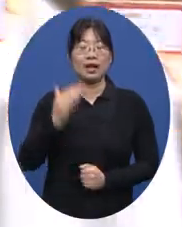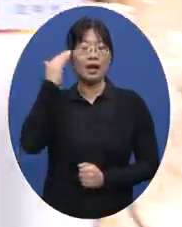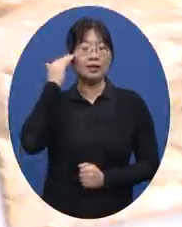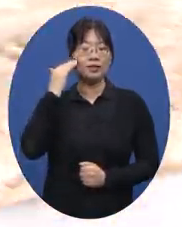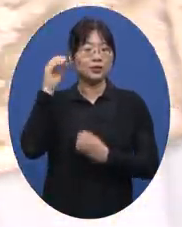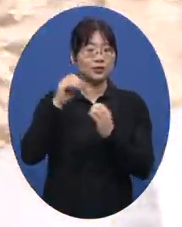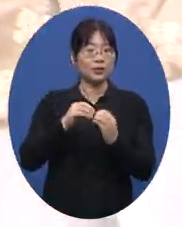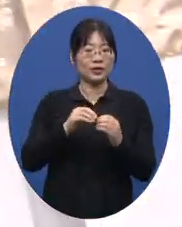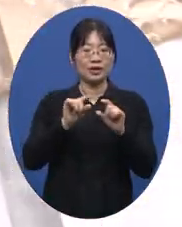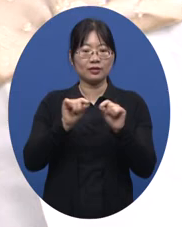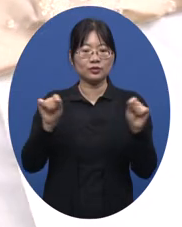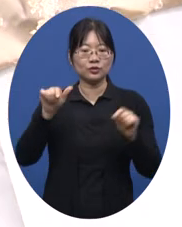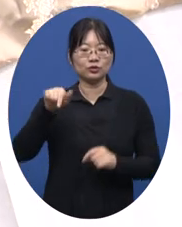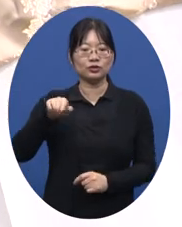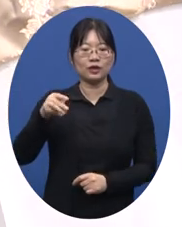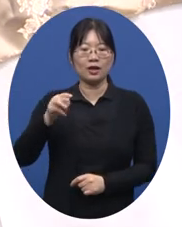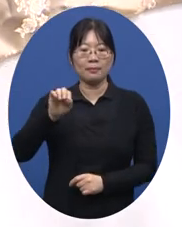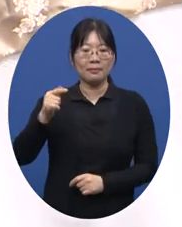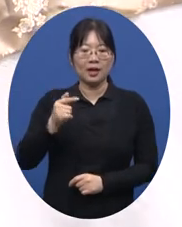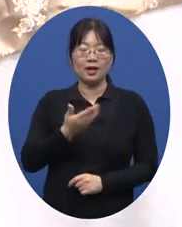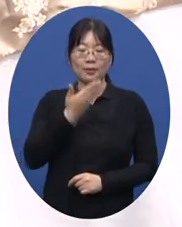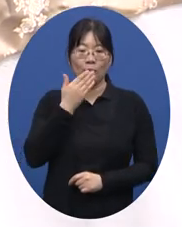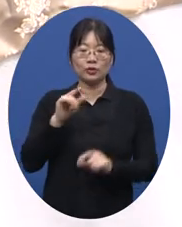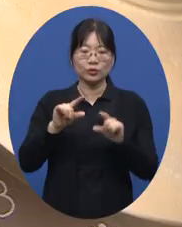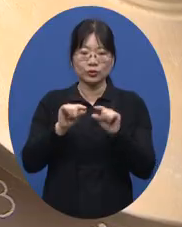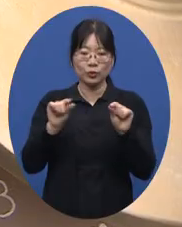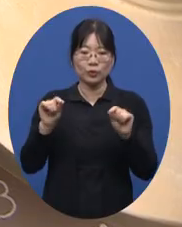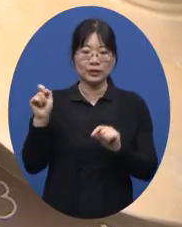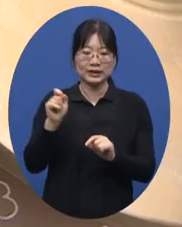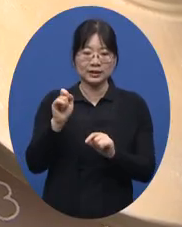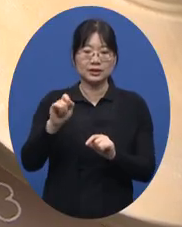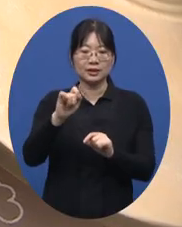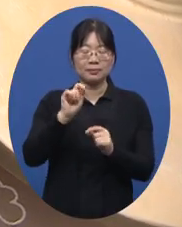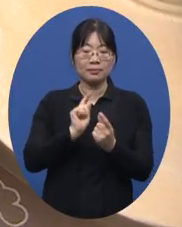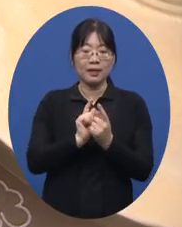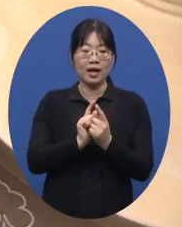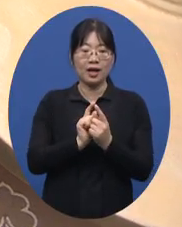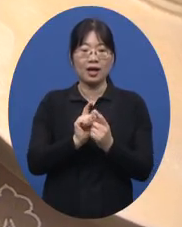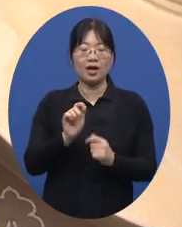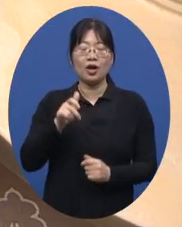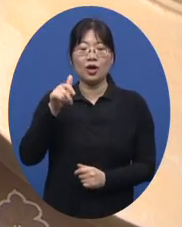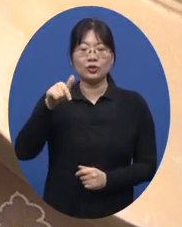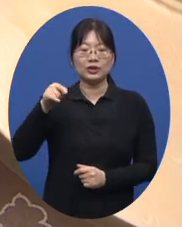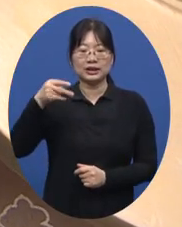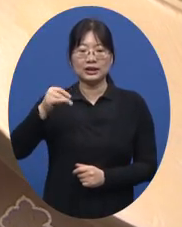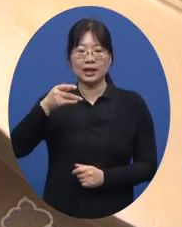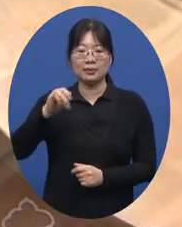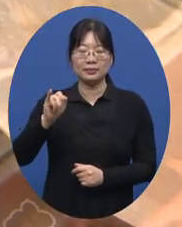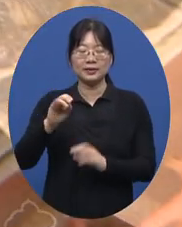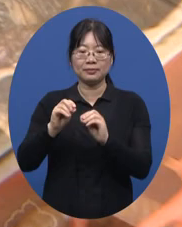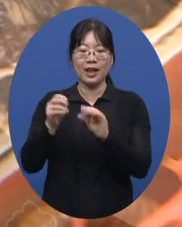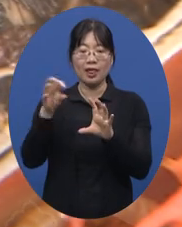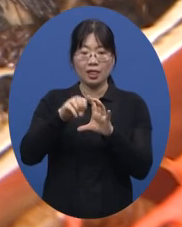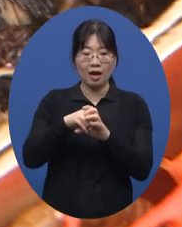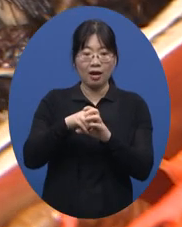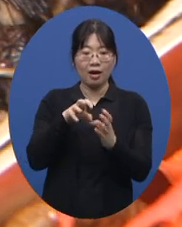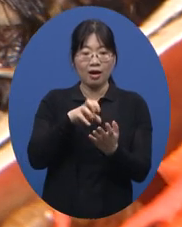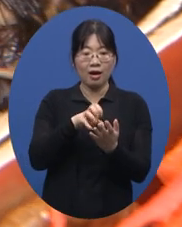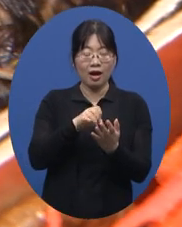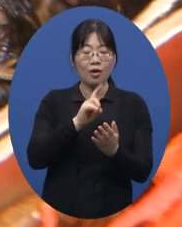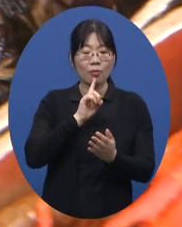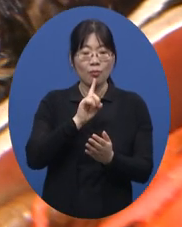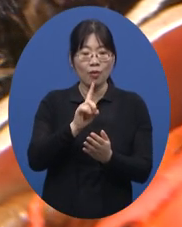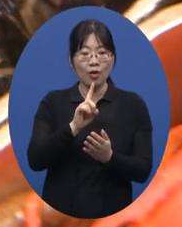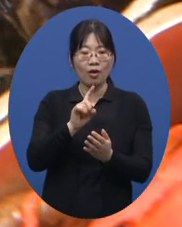우리나라 전통 음식인 구절판이 식용 곤충과 만났습니다. 귀뚜라미 분말을 넣어 부친 밀전병에 채소 고기와 함께